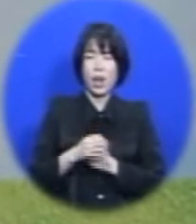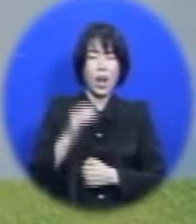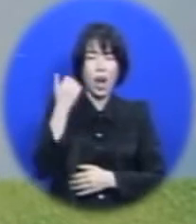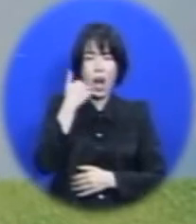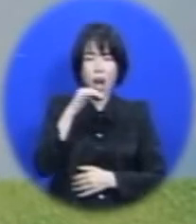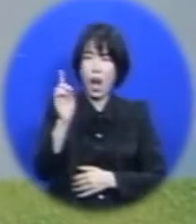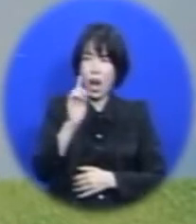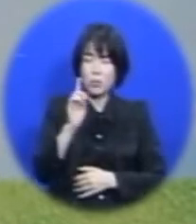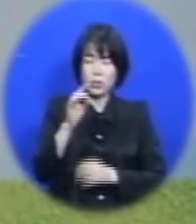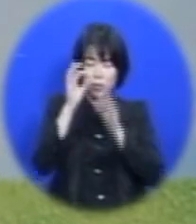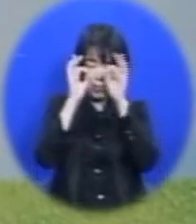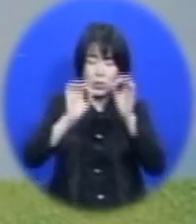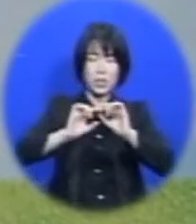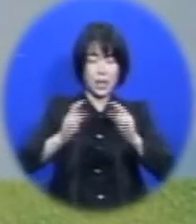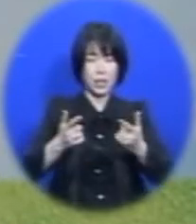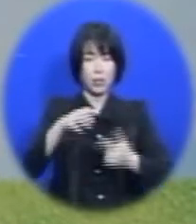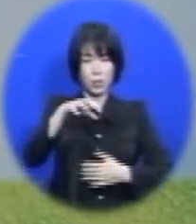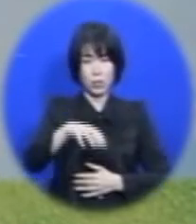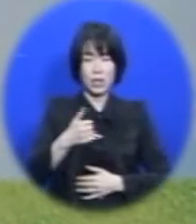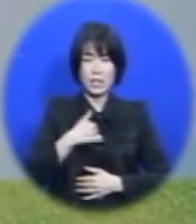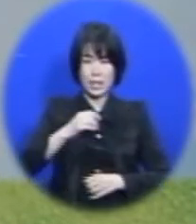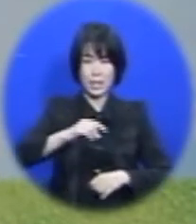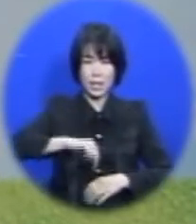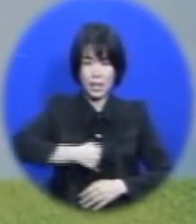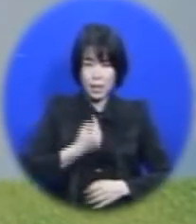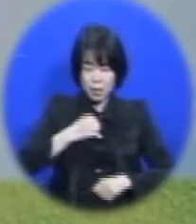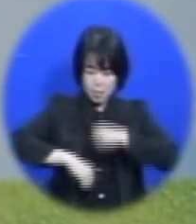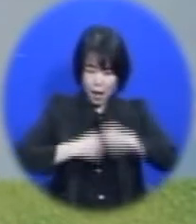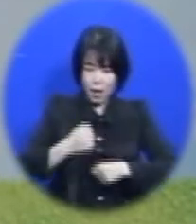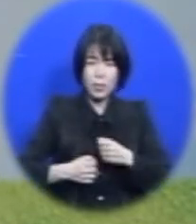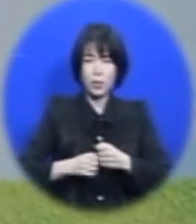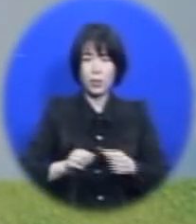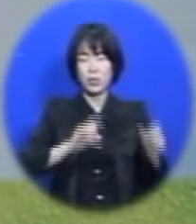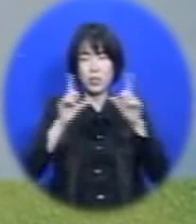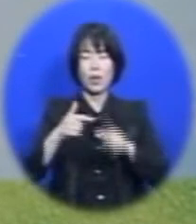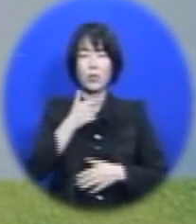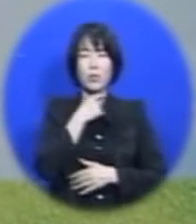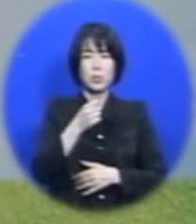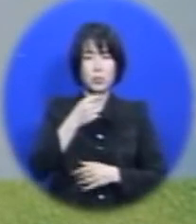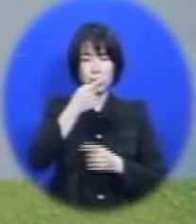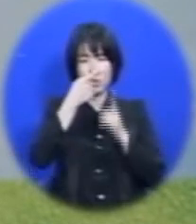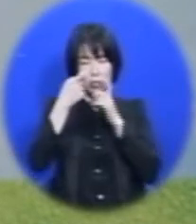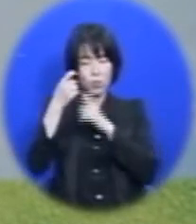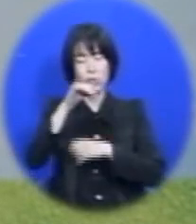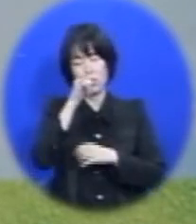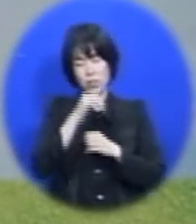아무도 안 보는 곳에서 자기 마음대로 살아보고 싶은 유혹이 사람에게